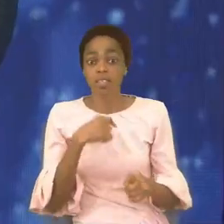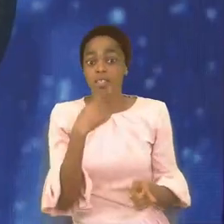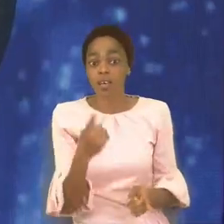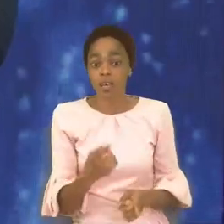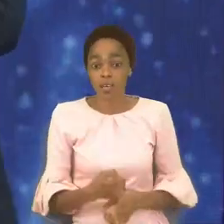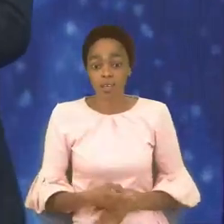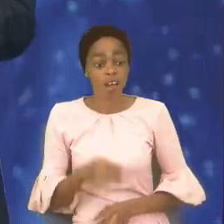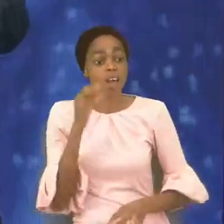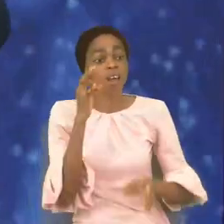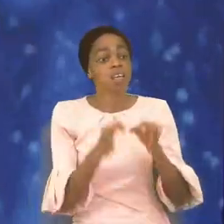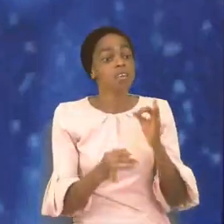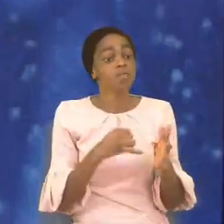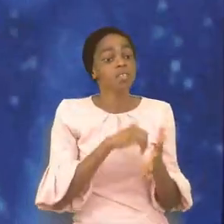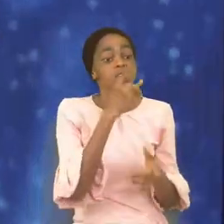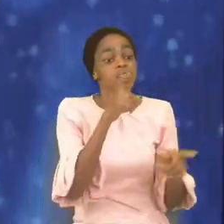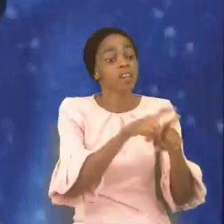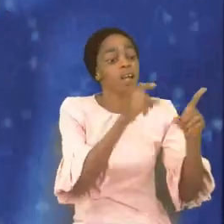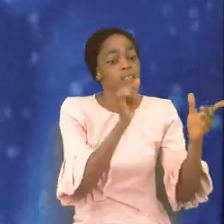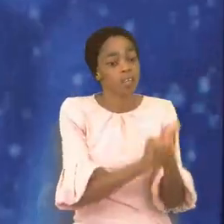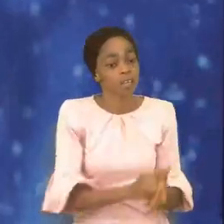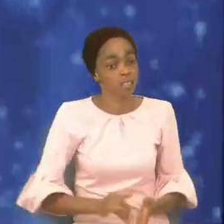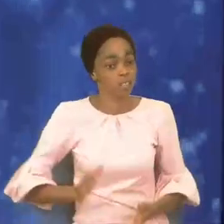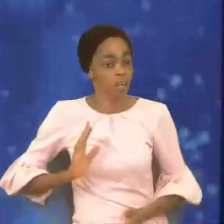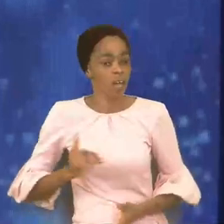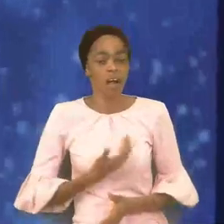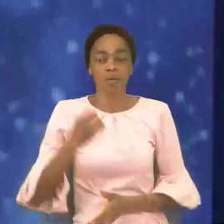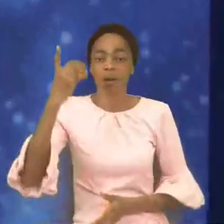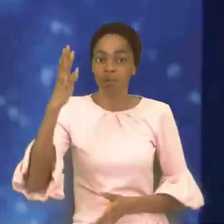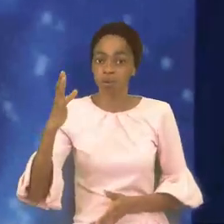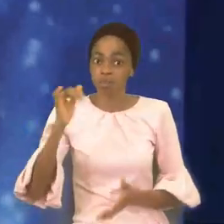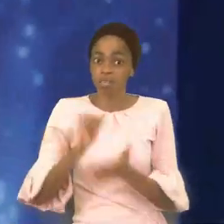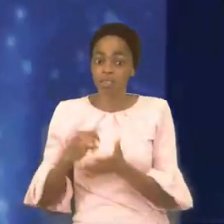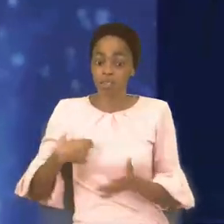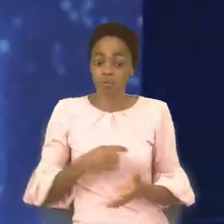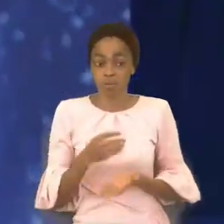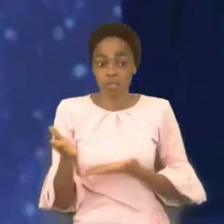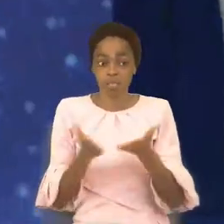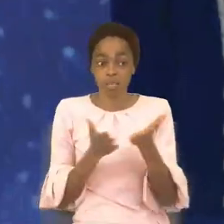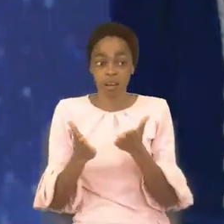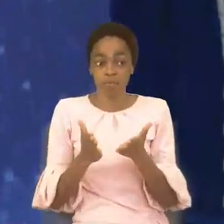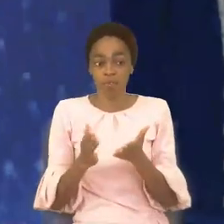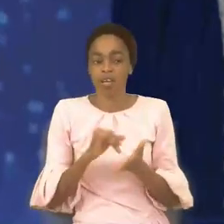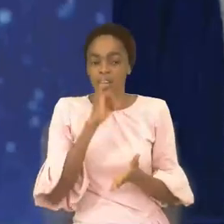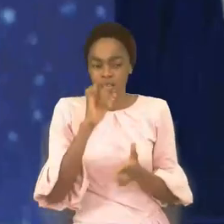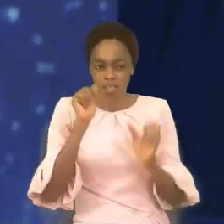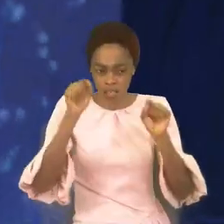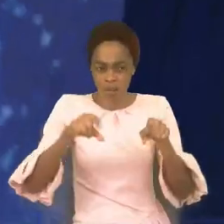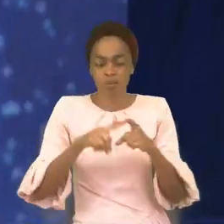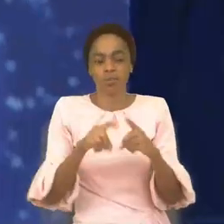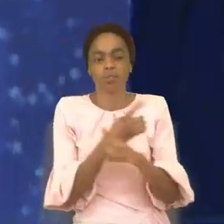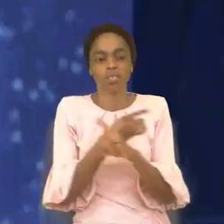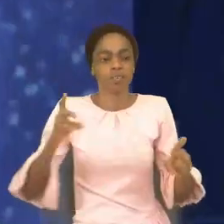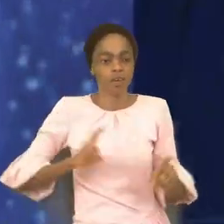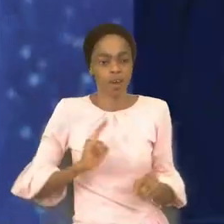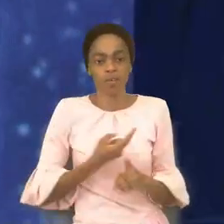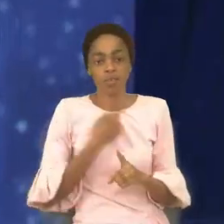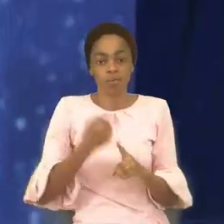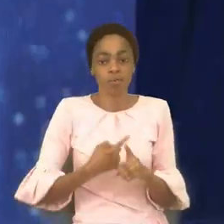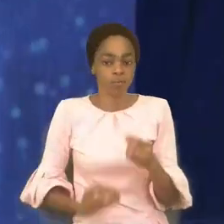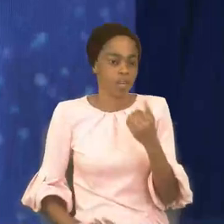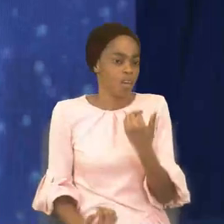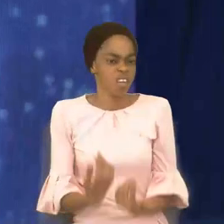dit, s'il en est ainsi, notre Dieu que nous servons peut nous délivrer de la